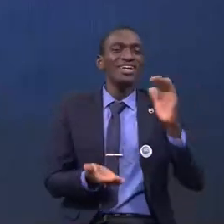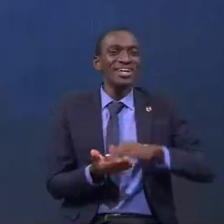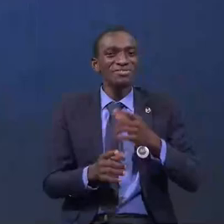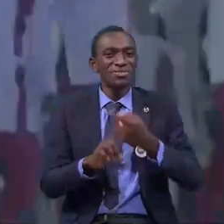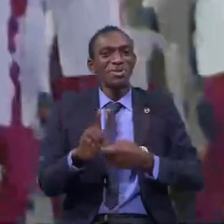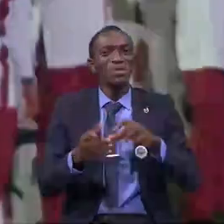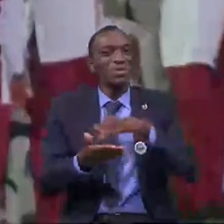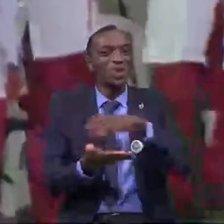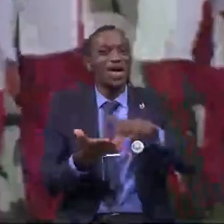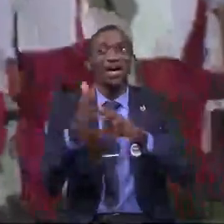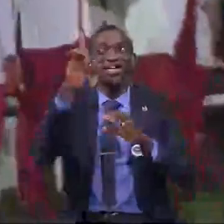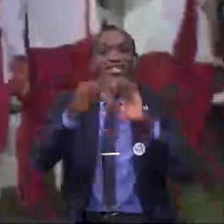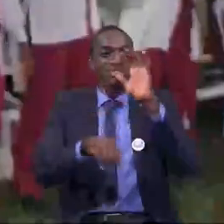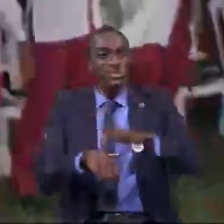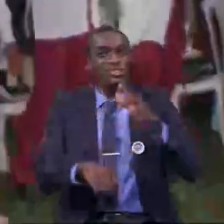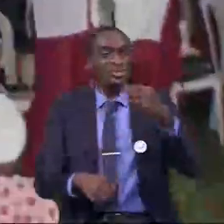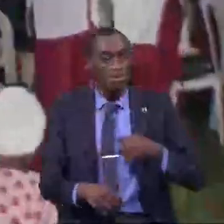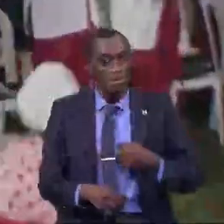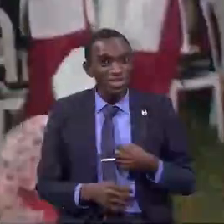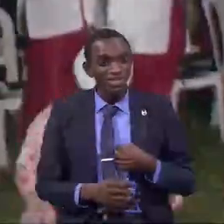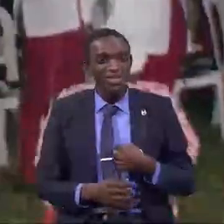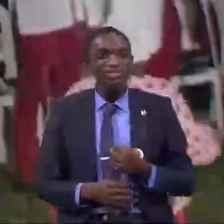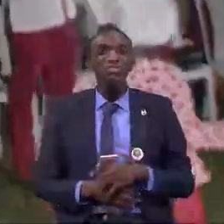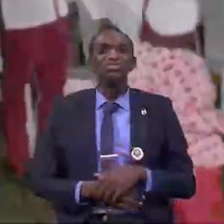Mais quand j'ai entendu ça de la chorale ce soir, il m'a touché.